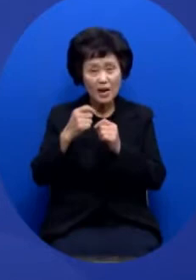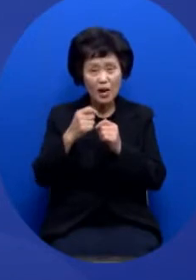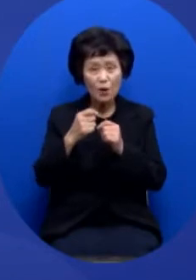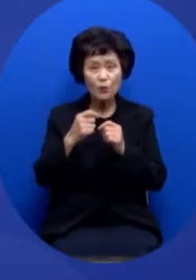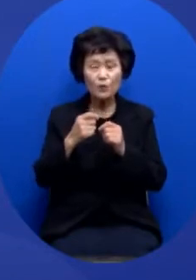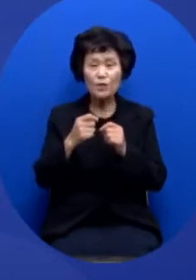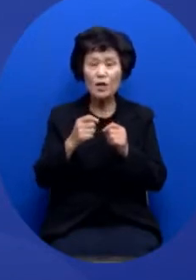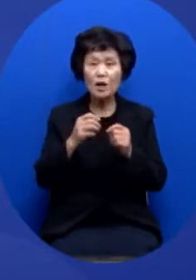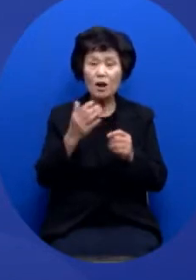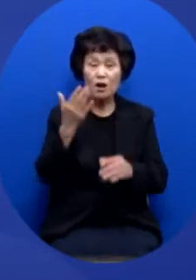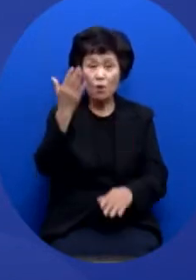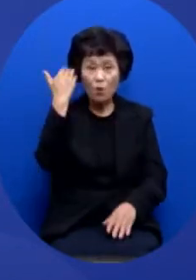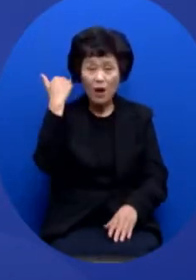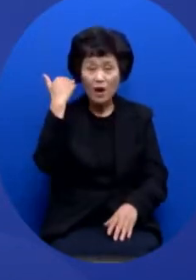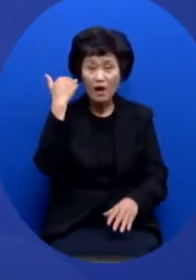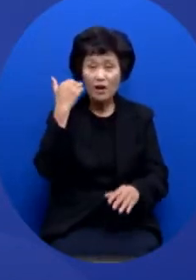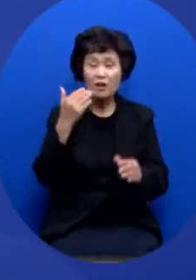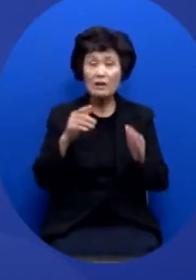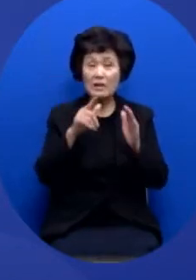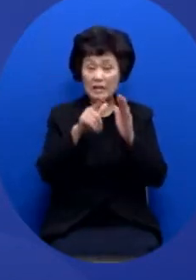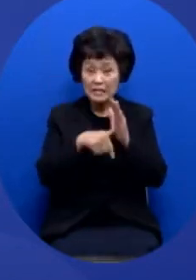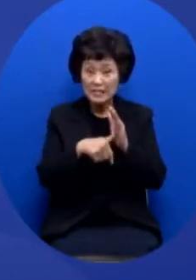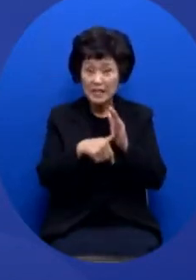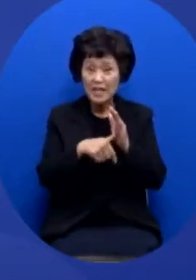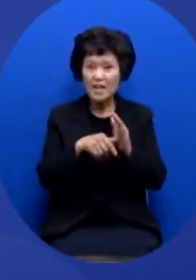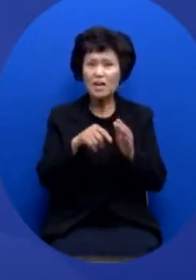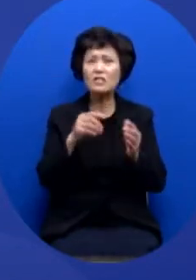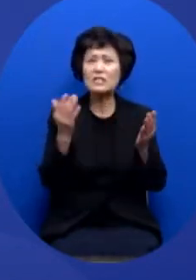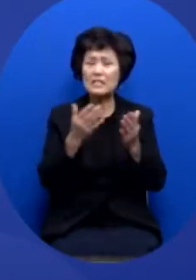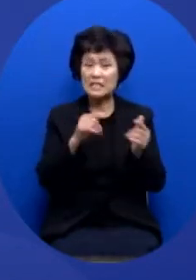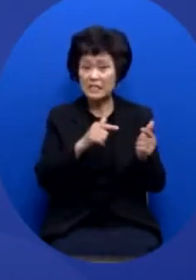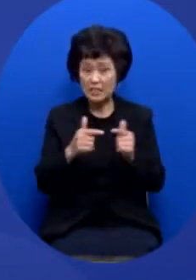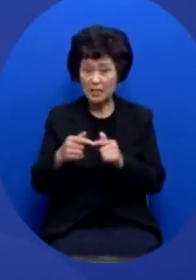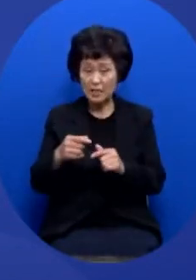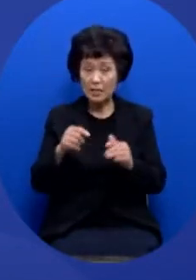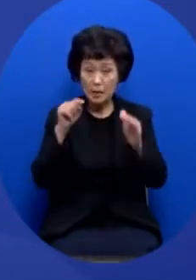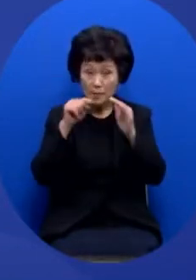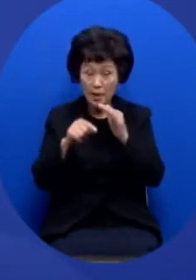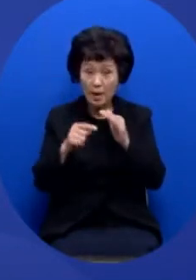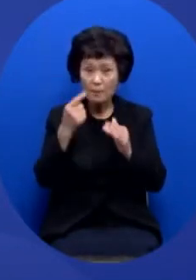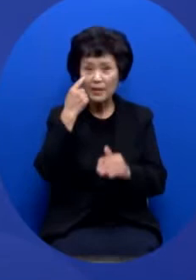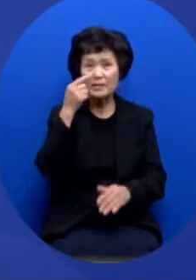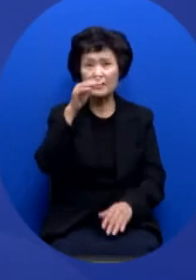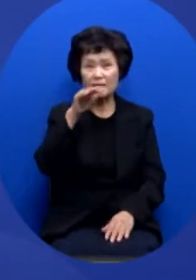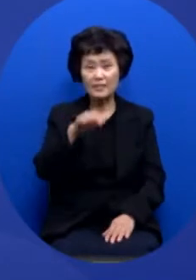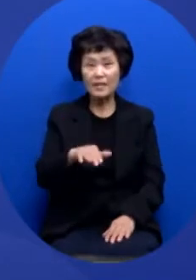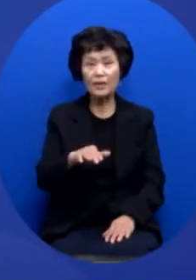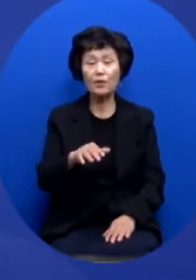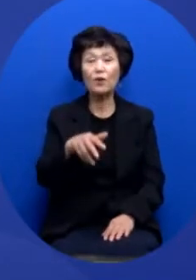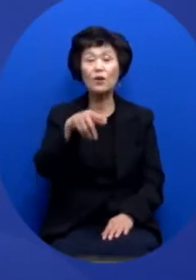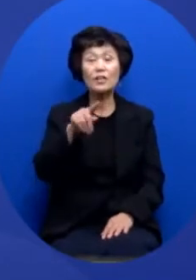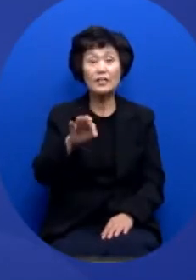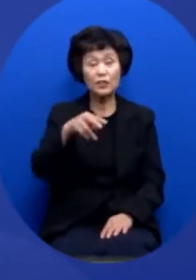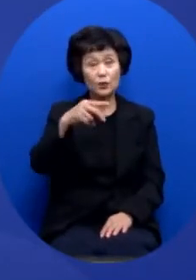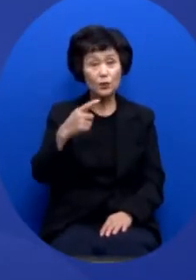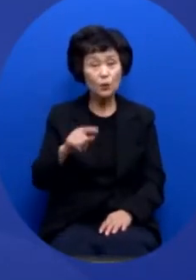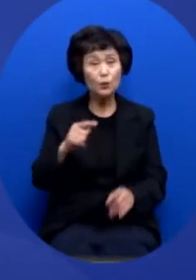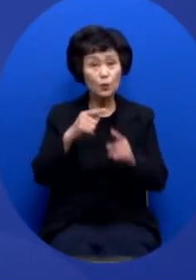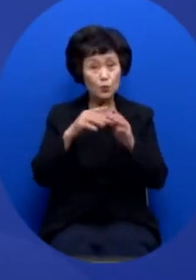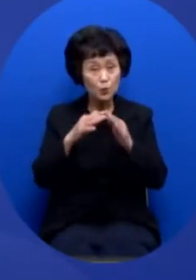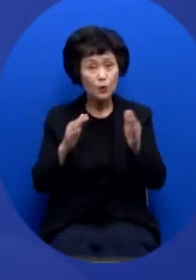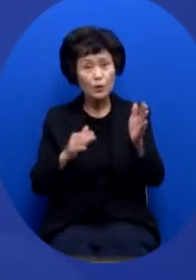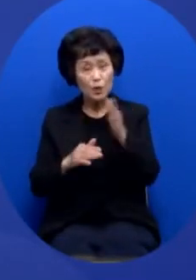답사를 했는데요. 네. 한국의 첫 교회인 서울 세문안교회하고 정동제일교회를 둘러보고 출발해서 3.1운동